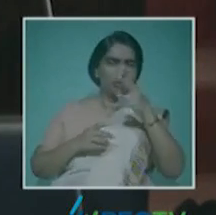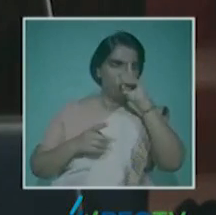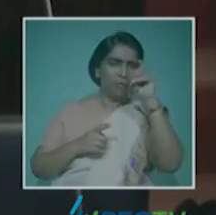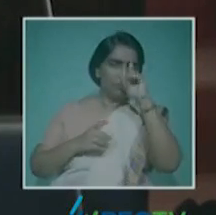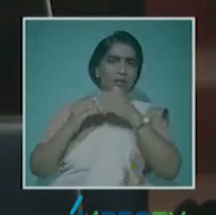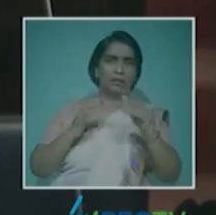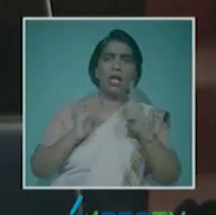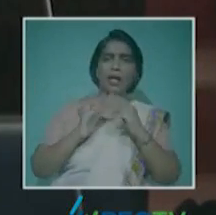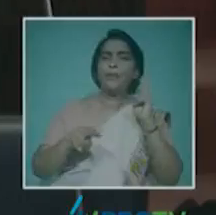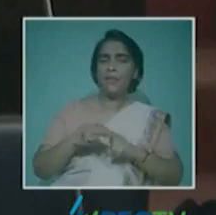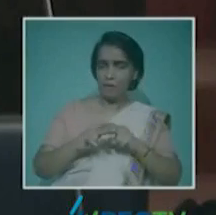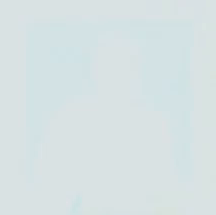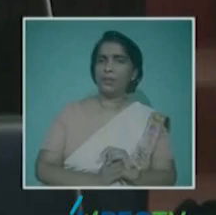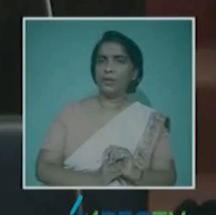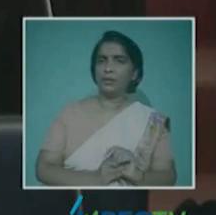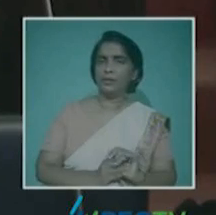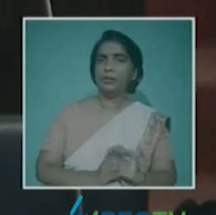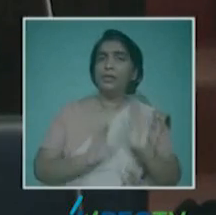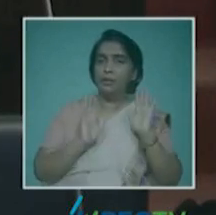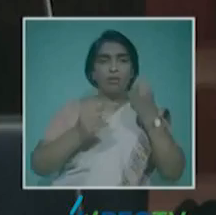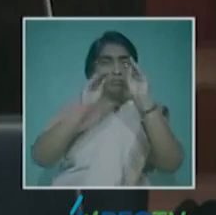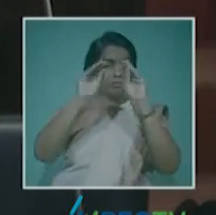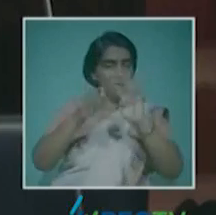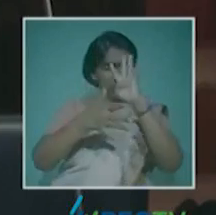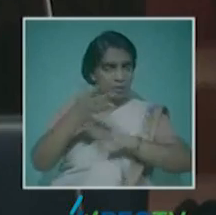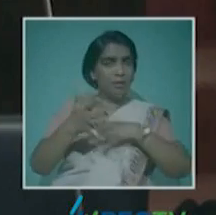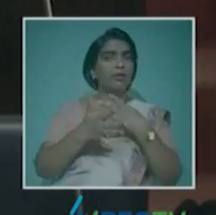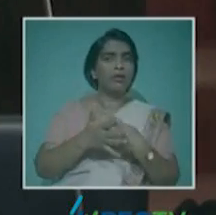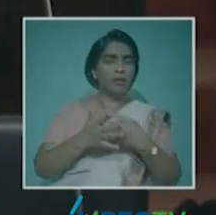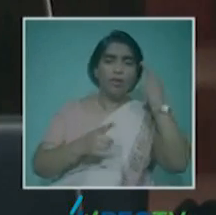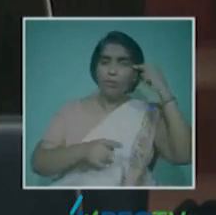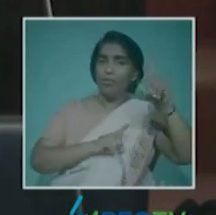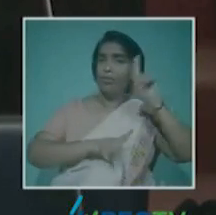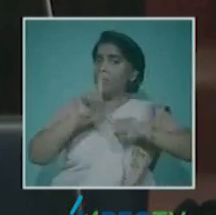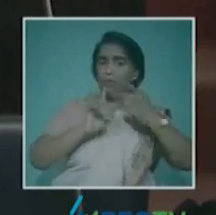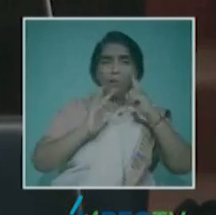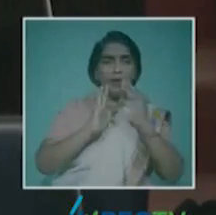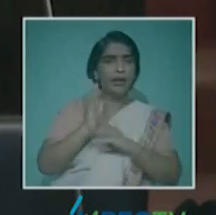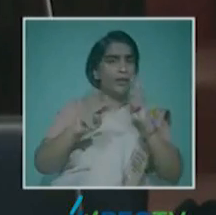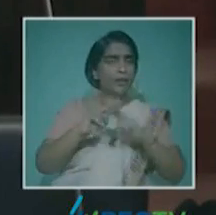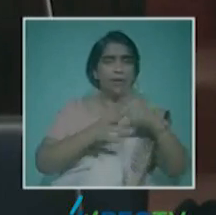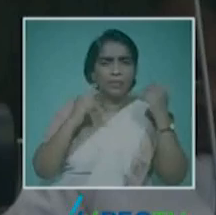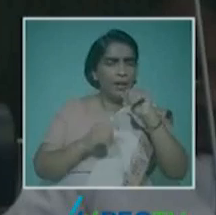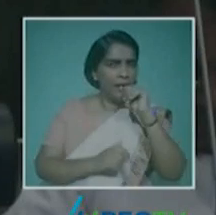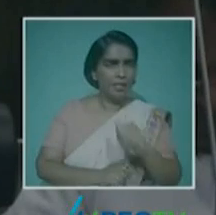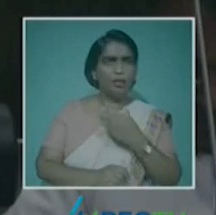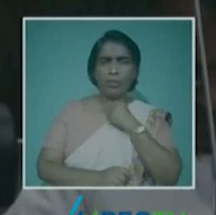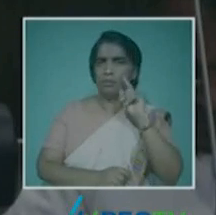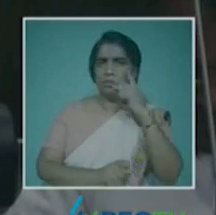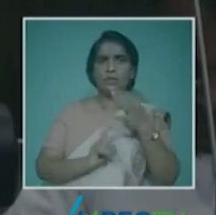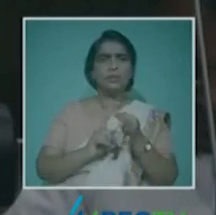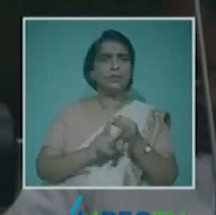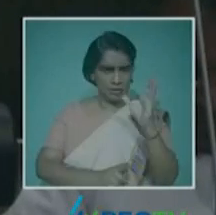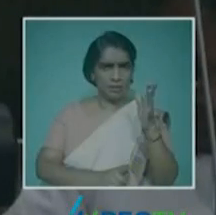තිස්සේ IMF agreement එක ඉල්ලනවා. නමුත් ඉදිරිපත් කළේ නැහැ. අයවැය කතා කරන්න පුළුවන්ද? ජාත්‍යන්තර බුල්ලාර මුදලේ agreement එක නැතුව